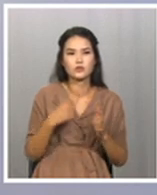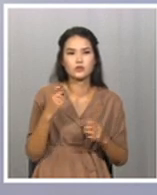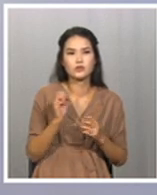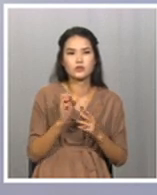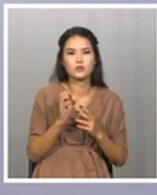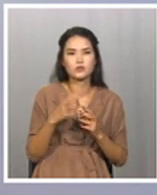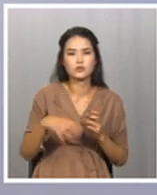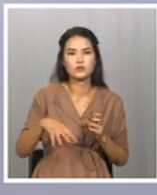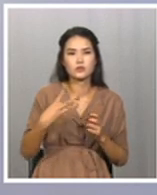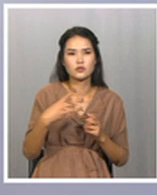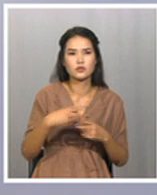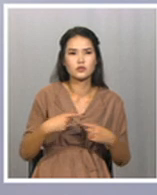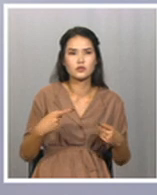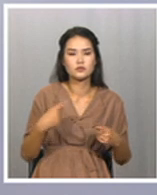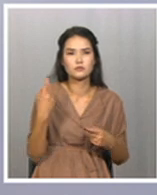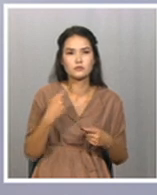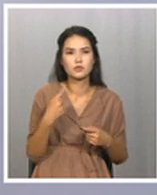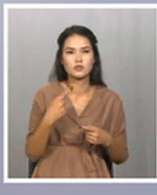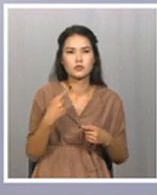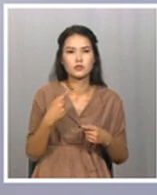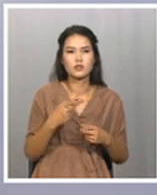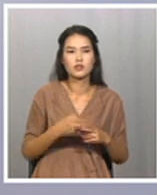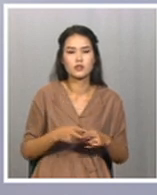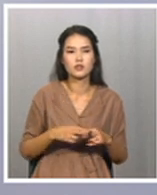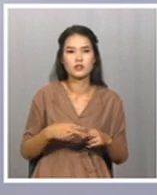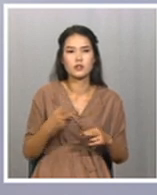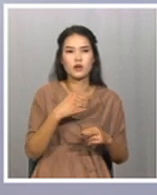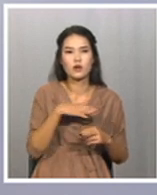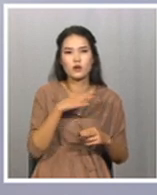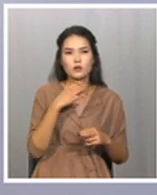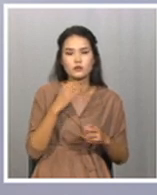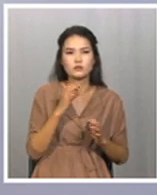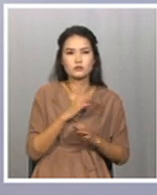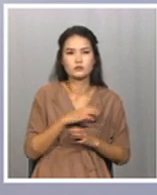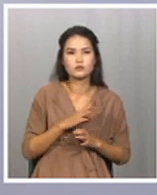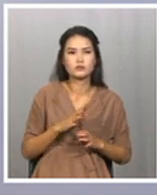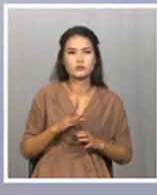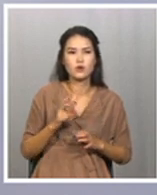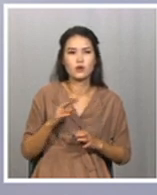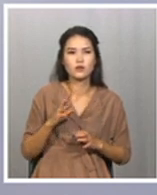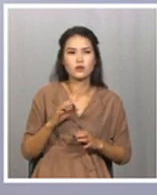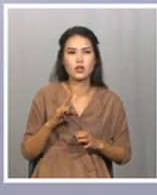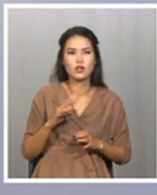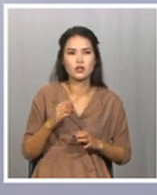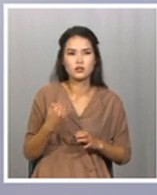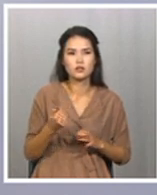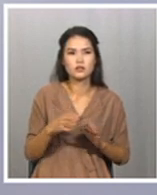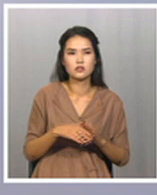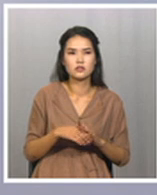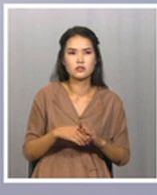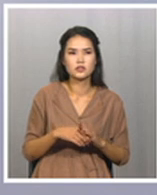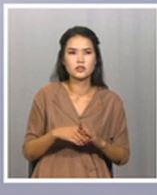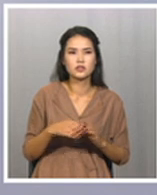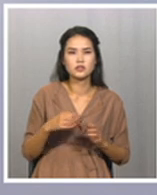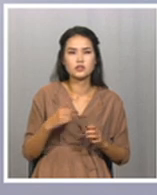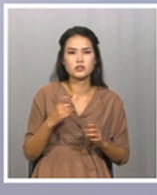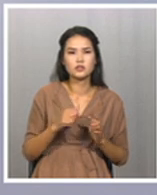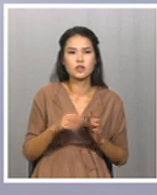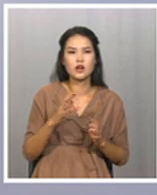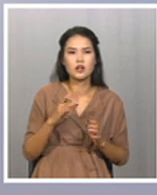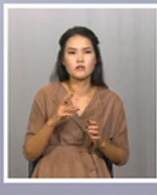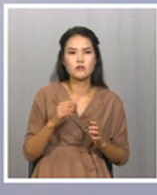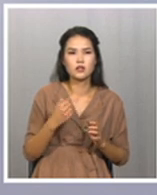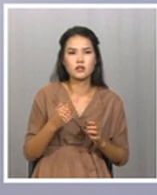1-ді азайтамыз. 1-ді 144-тен 144 деп көрсетсек болады. Сонда 144-тен 169 азайтамыз 144-тен 144,